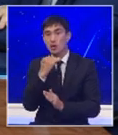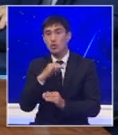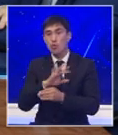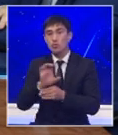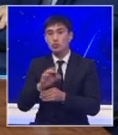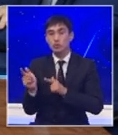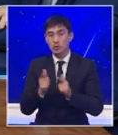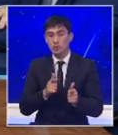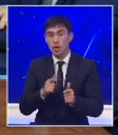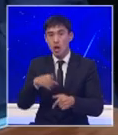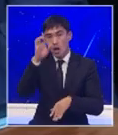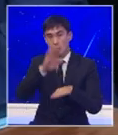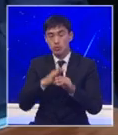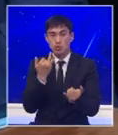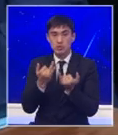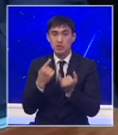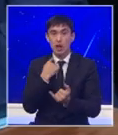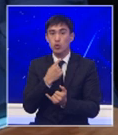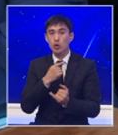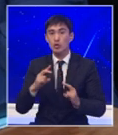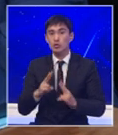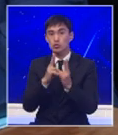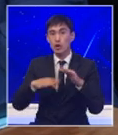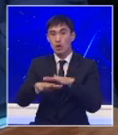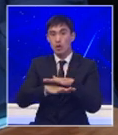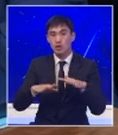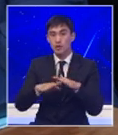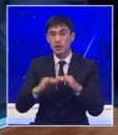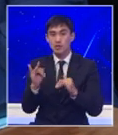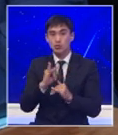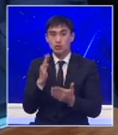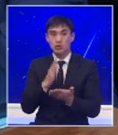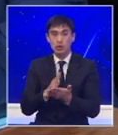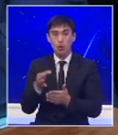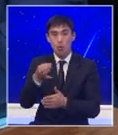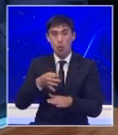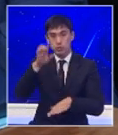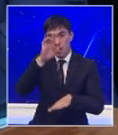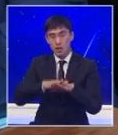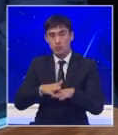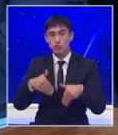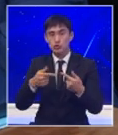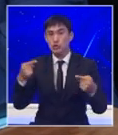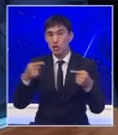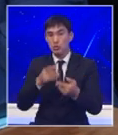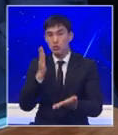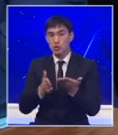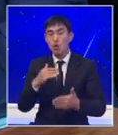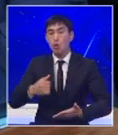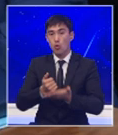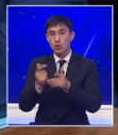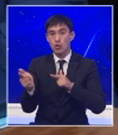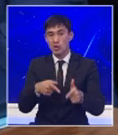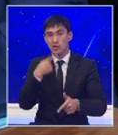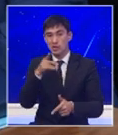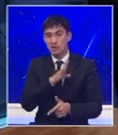қауқарлы. Әкіммен сөйлесе келе Талдықорған индустриалды аймағына қызығушылықтары туындады. Облыс әкімі ұсыныстары нақты болса қолдауға